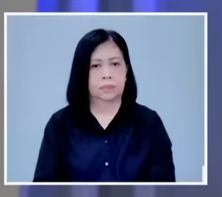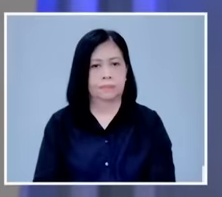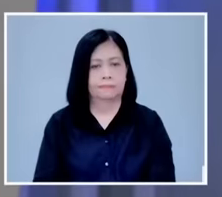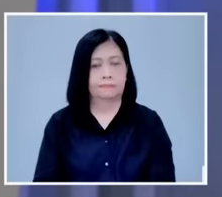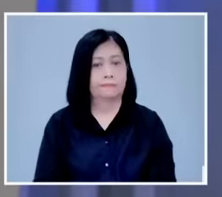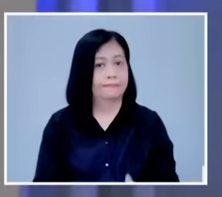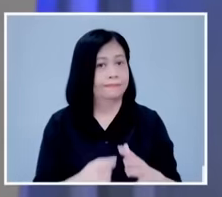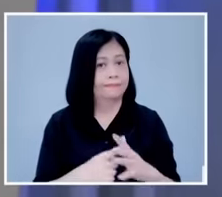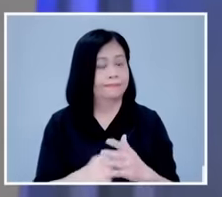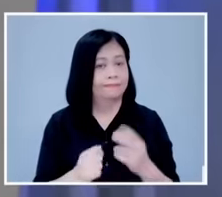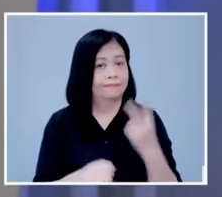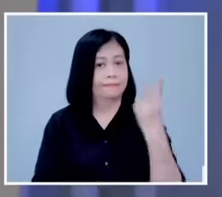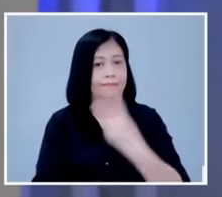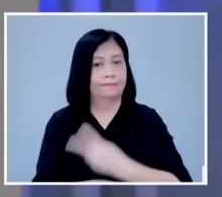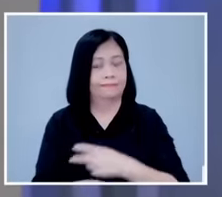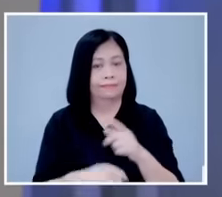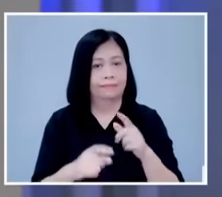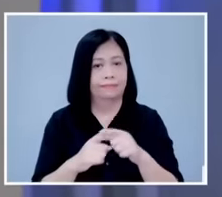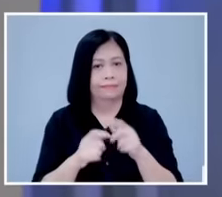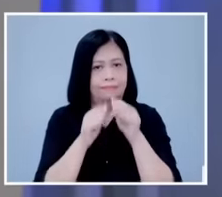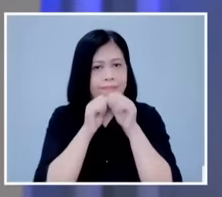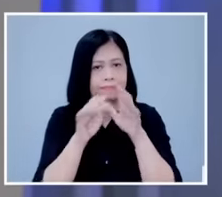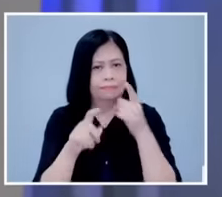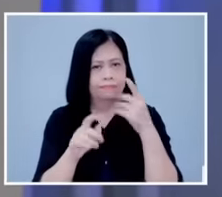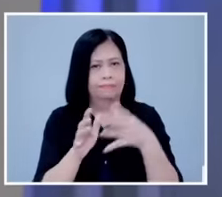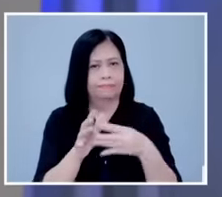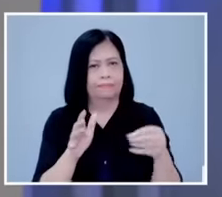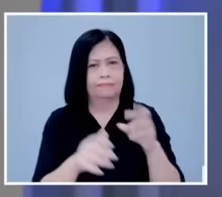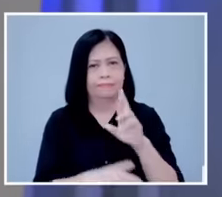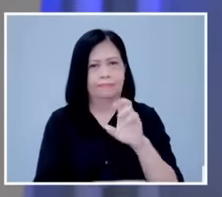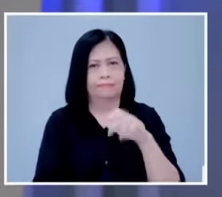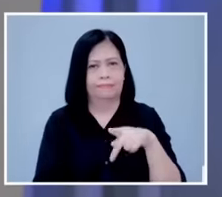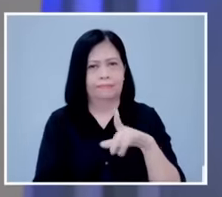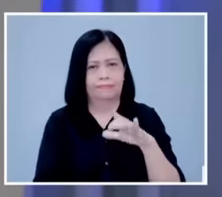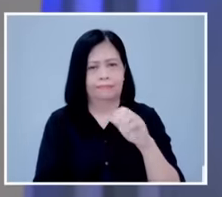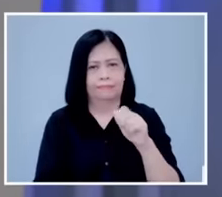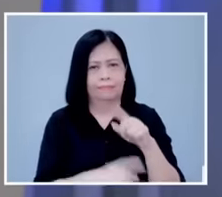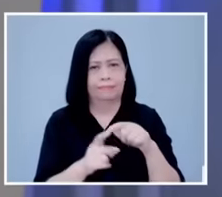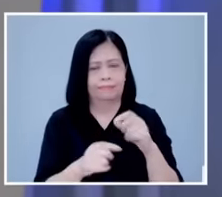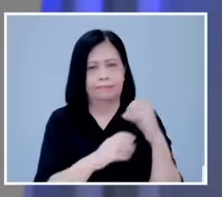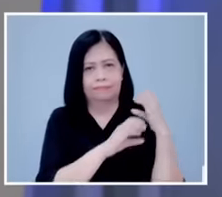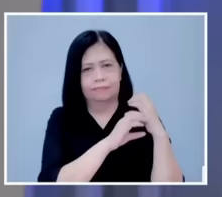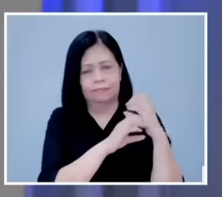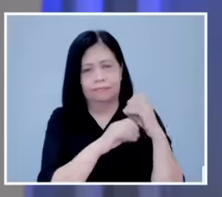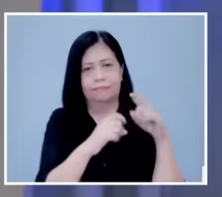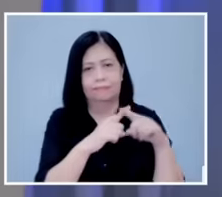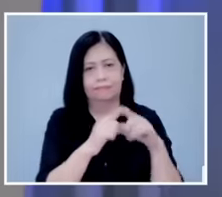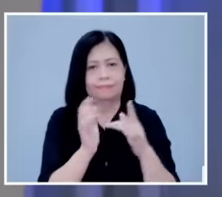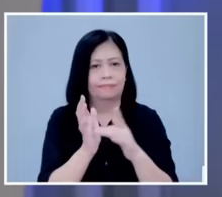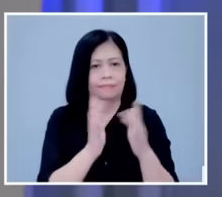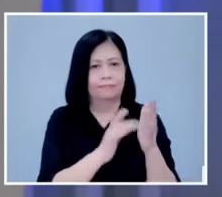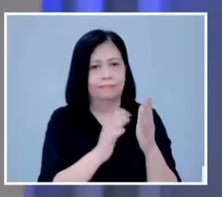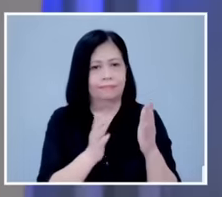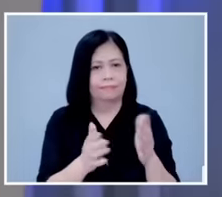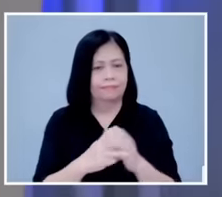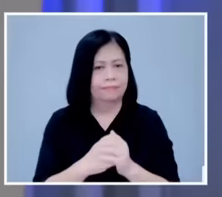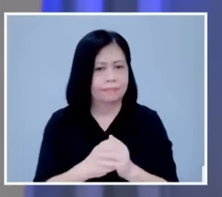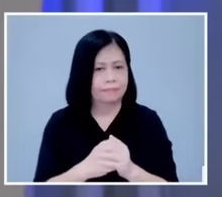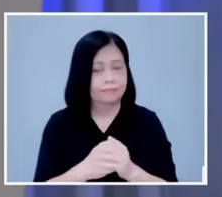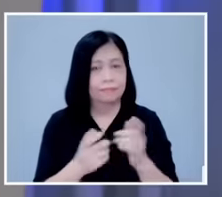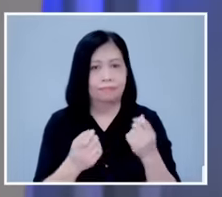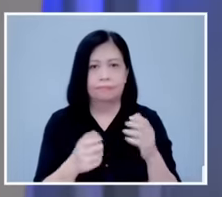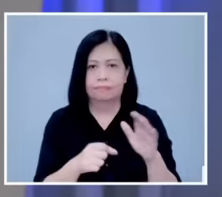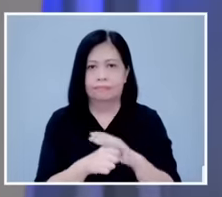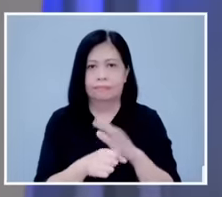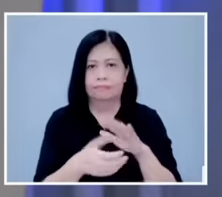Simula na ang dalawang araw na pagbabasbas sa mga replika ng Poong Nazareno at mga estandarte. Bahagi po ito ng mga